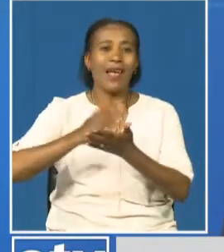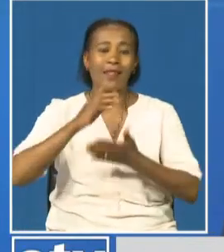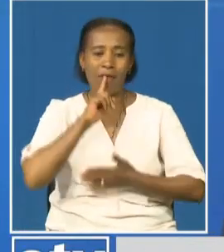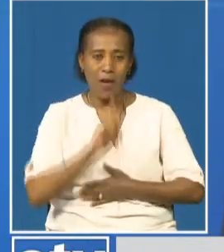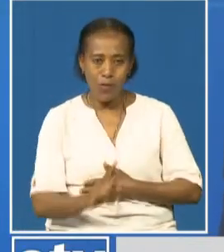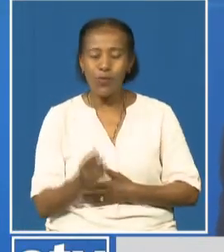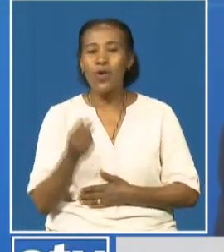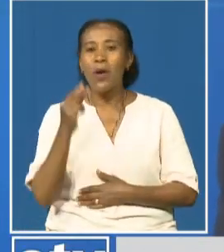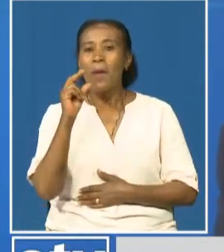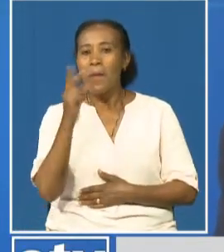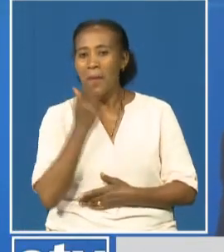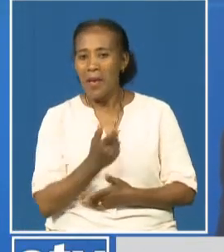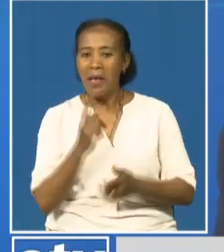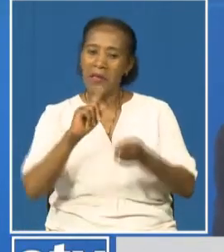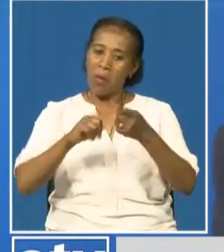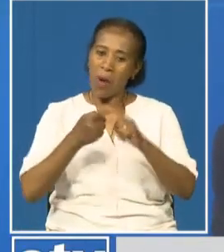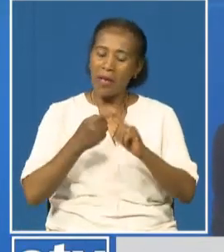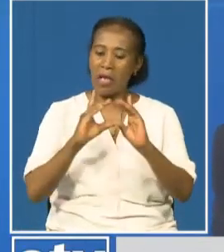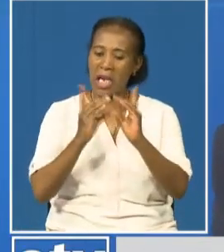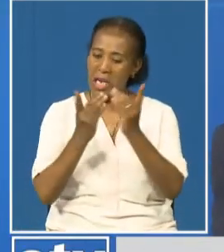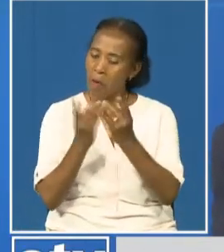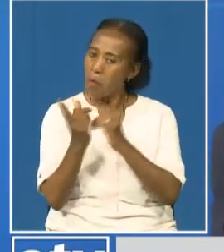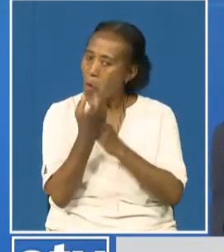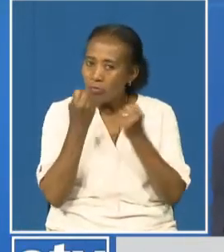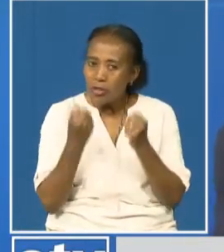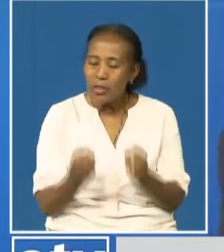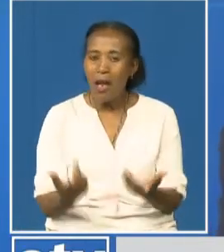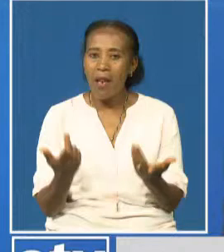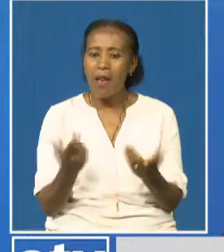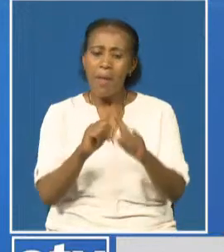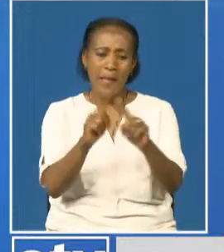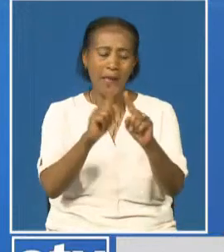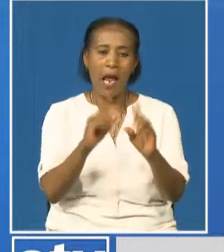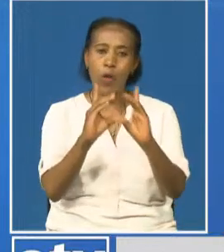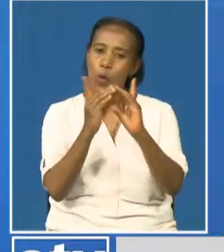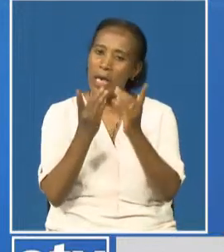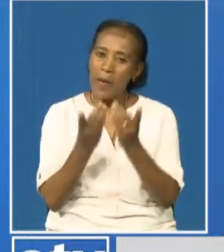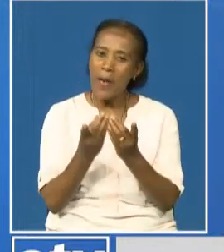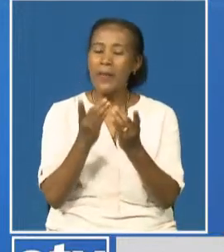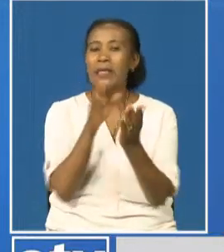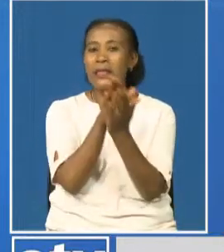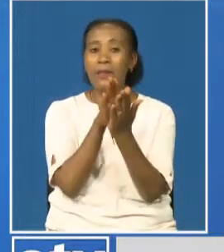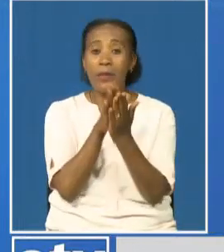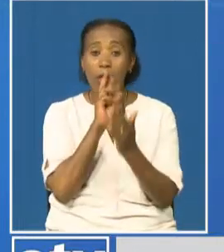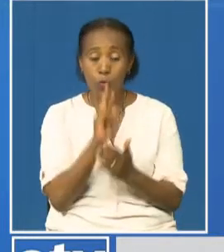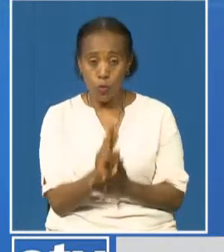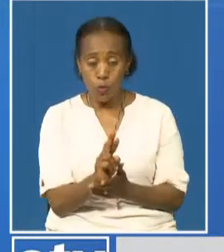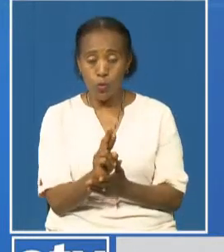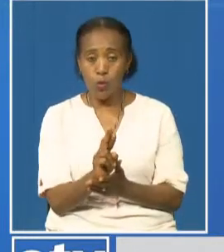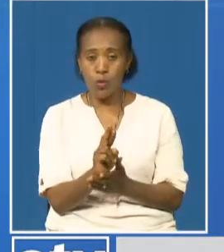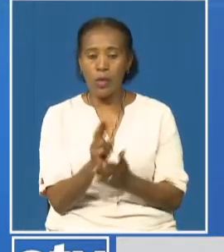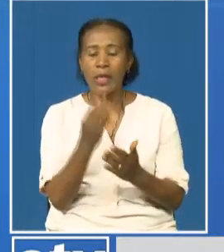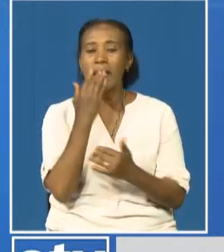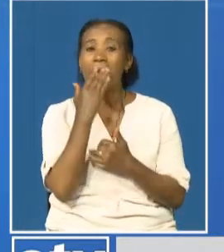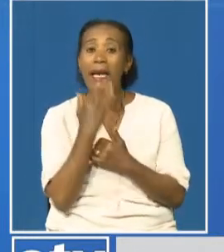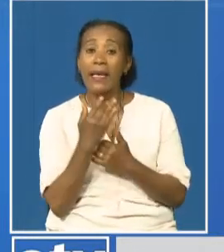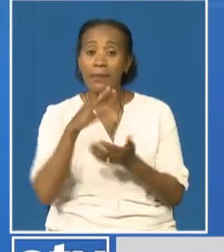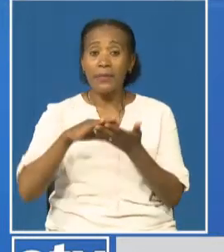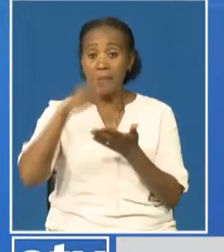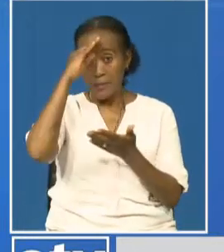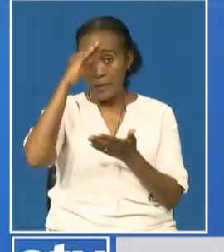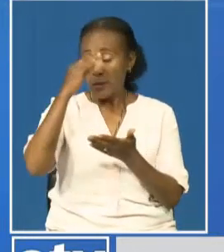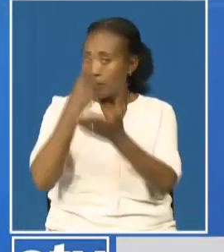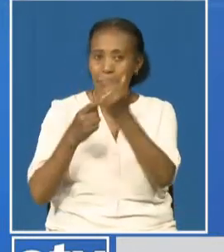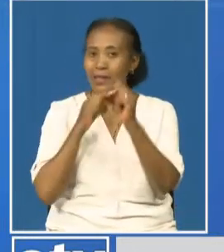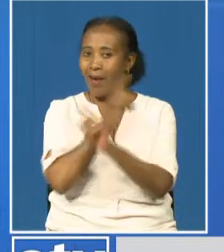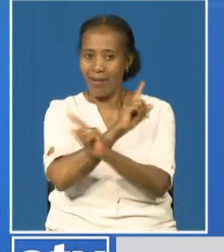ይሳተፋሉ። በተጓዳኝ ክበብም ሊሆን ይችላል፣ በተለያዩ ክበቦች ትምህርት ቤት። ስለዚህ የቀለም ትምህርት ብቻ